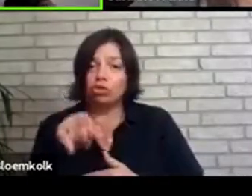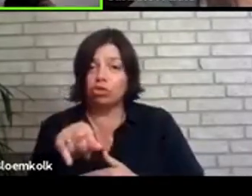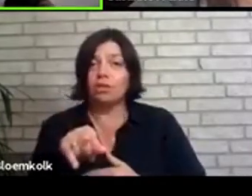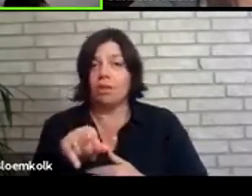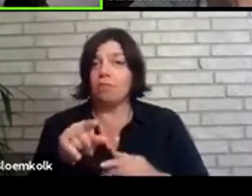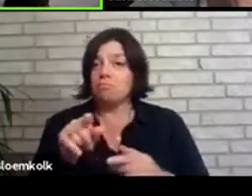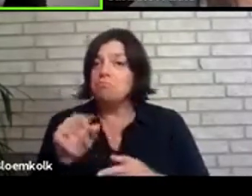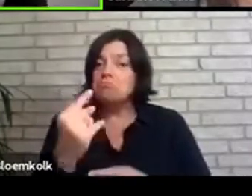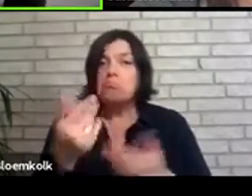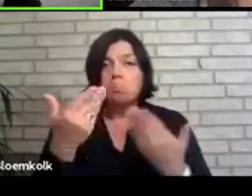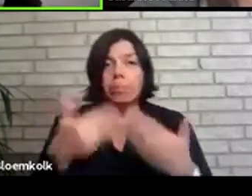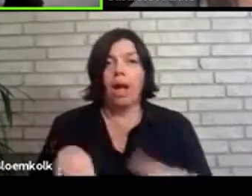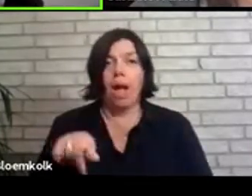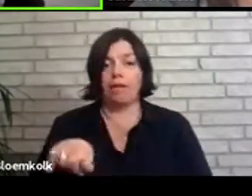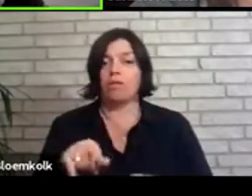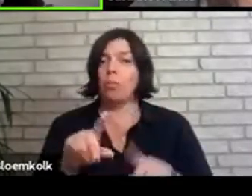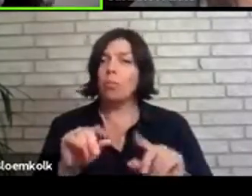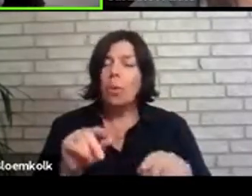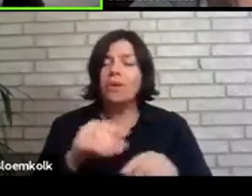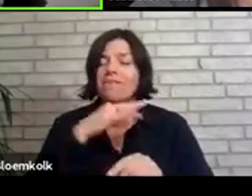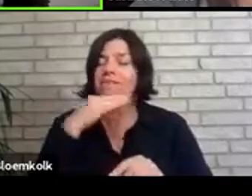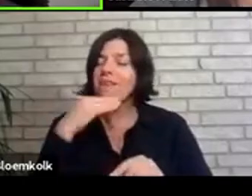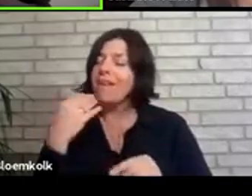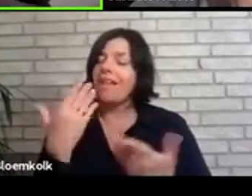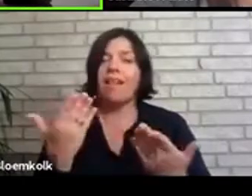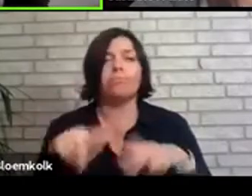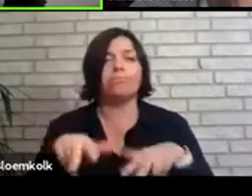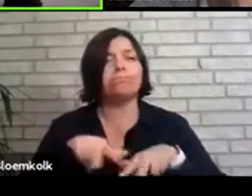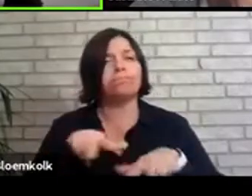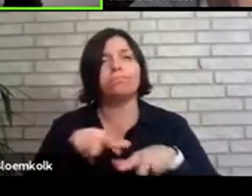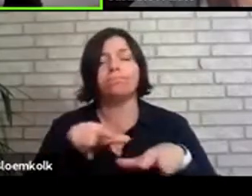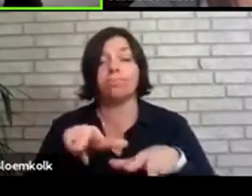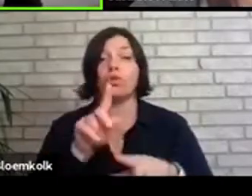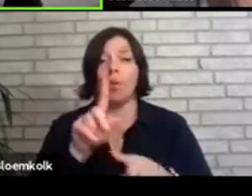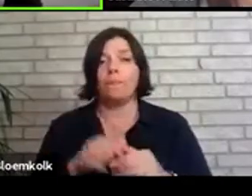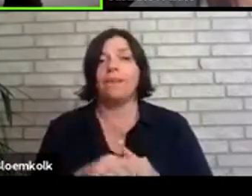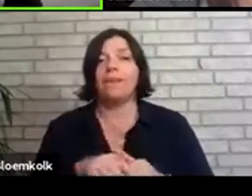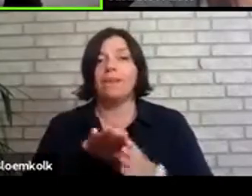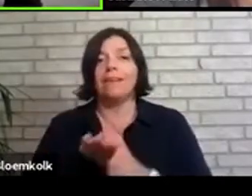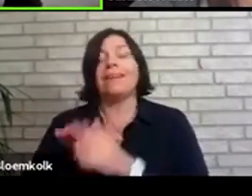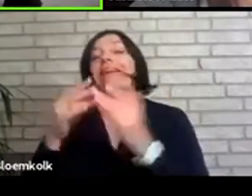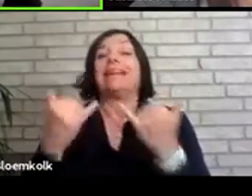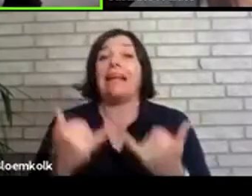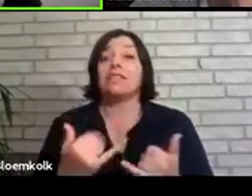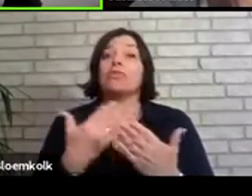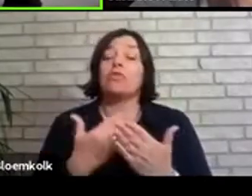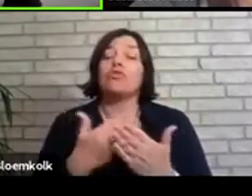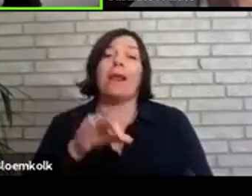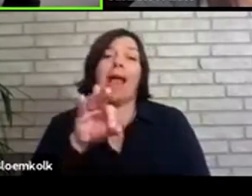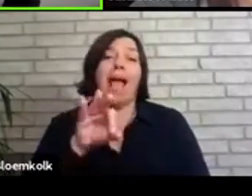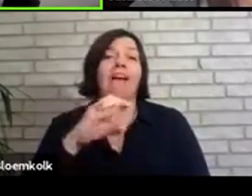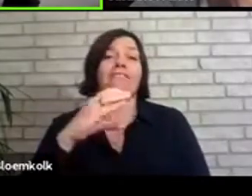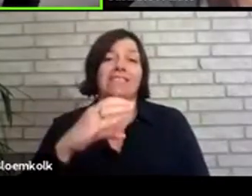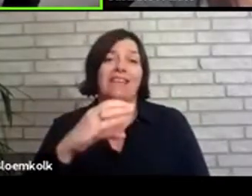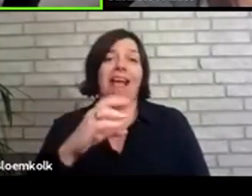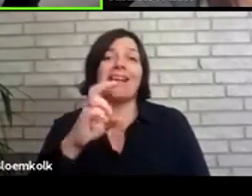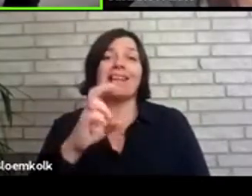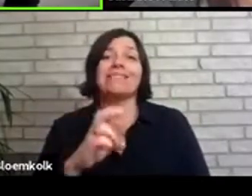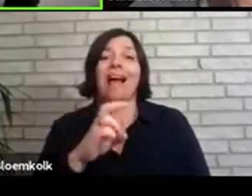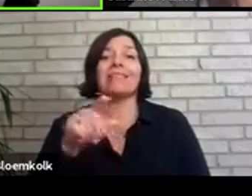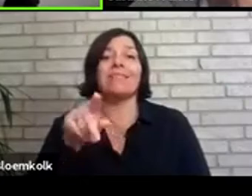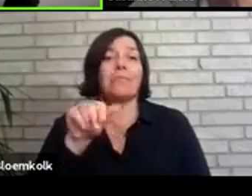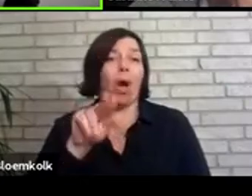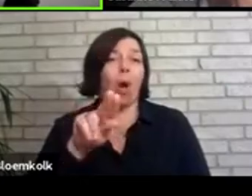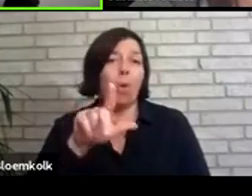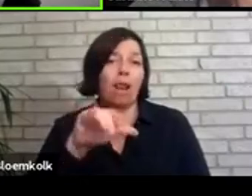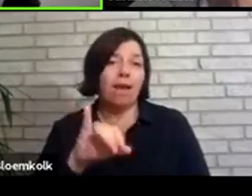Und was jetzt passiert, ist auf einer anderen lokalen Ebene, ist jetzt beim FC St. Pauli, ja, hat sich ja auch eine AG gegründet, die sozusagen zeitlich